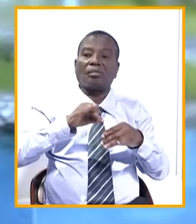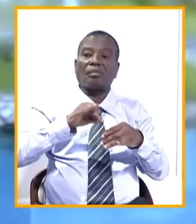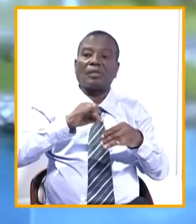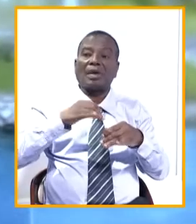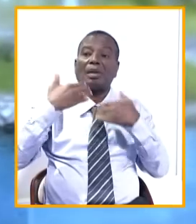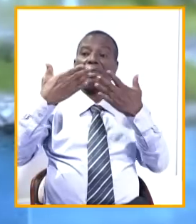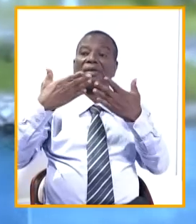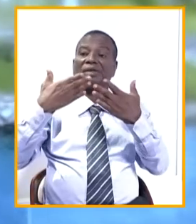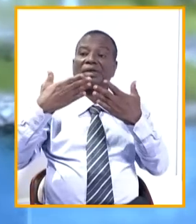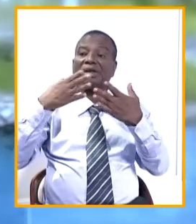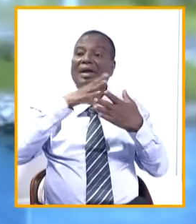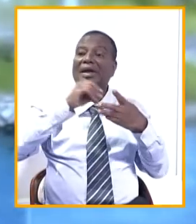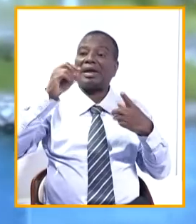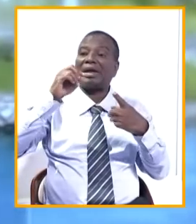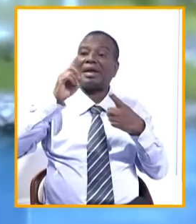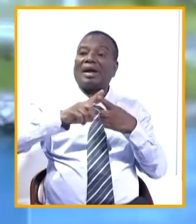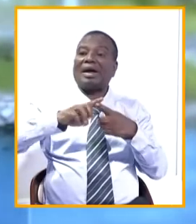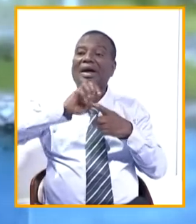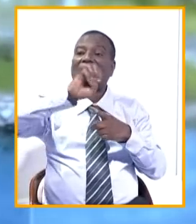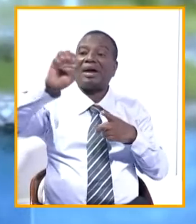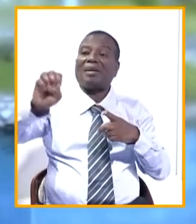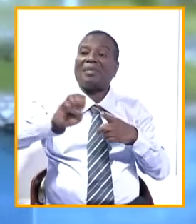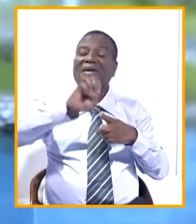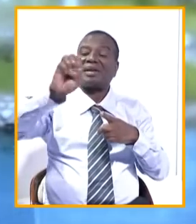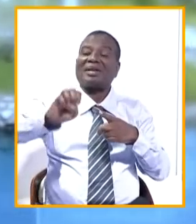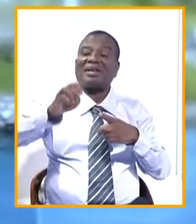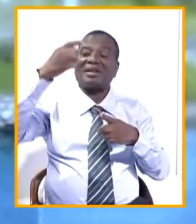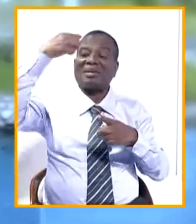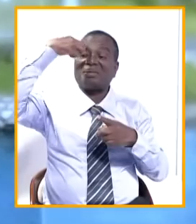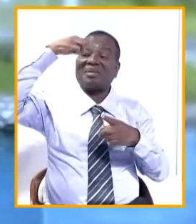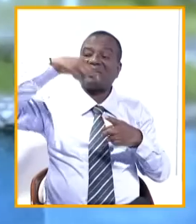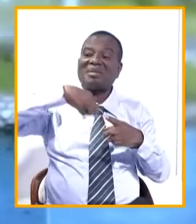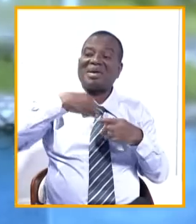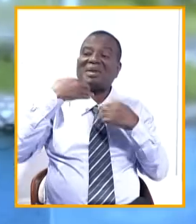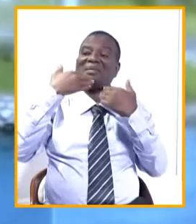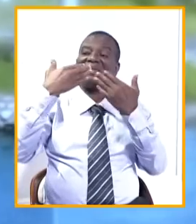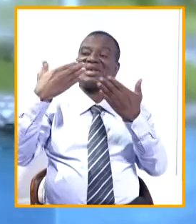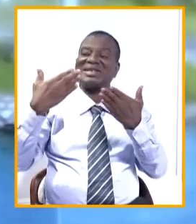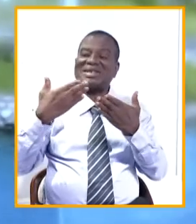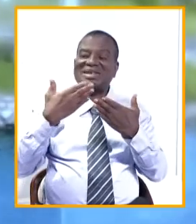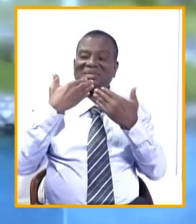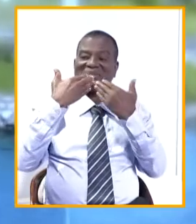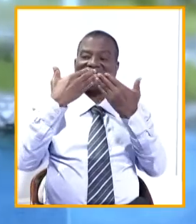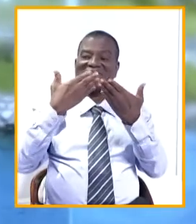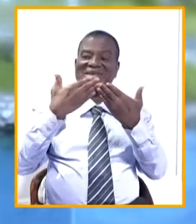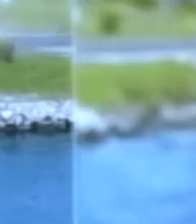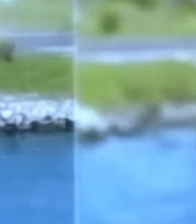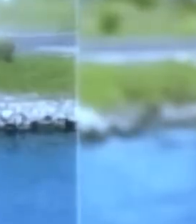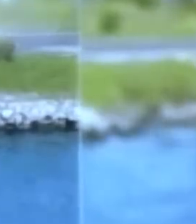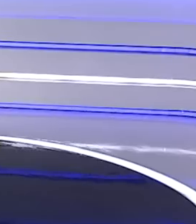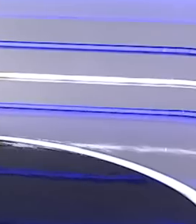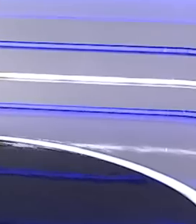Voilà, merci de nous avoir suivis. Excellent début de semaine à toutes et à tous sur RTI1.